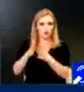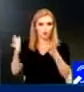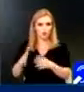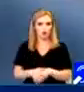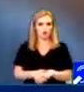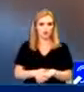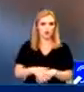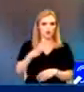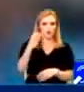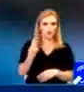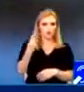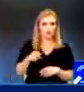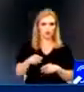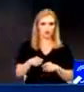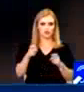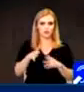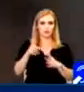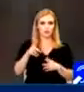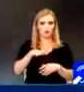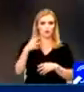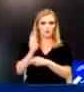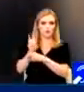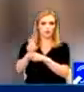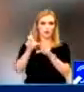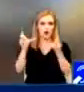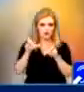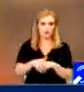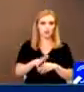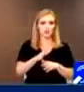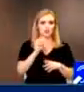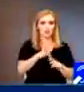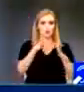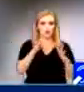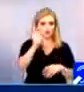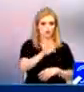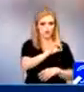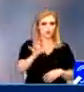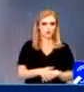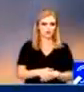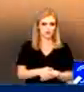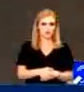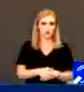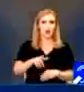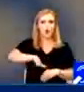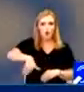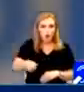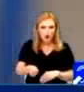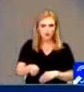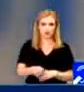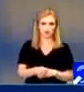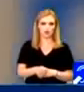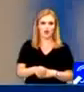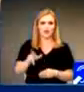numărul de inoriași care se duc duminica la biserică. Spuneți-mi, vă rog, dar unde s-a mai văzut ca hoțul să-ți fure pâinea din casă și tu să te duci